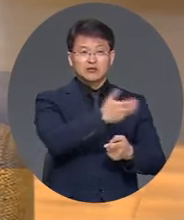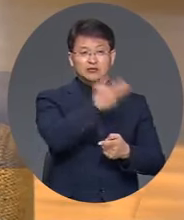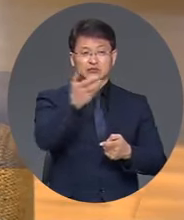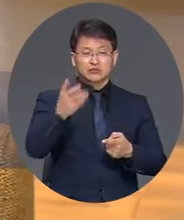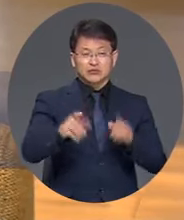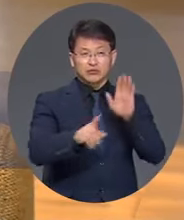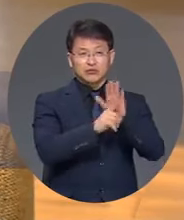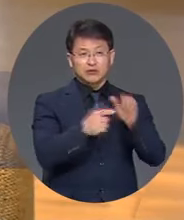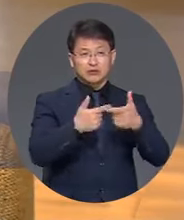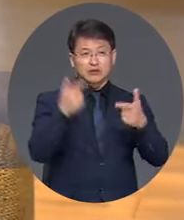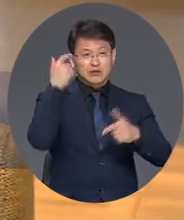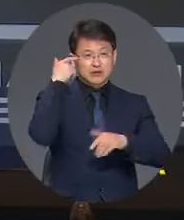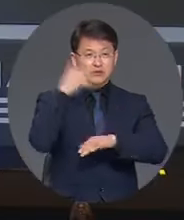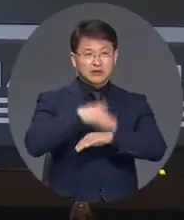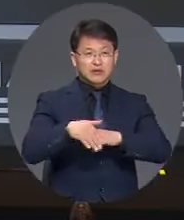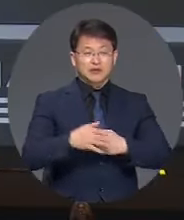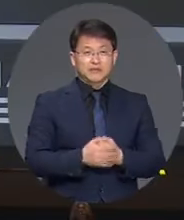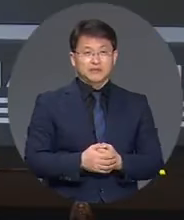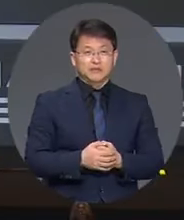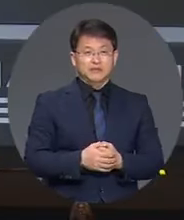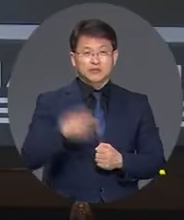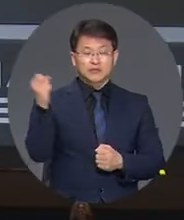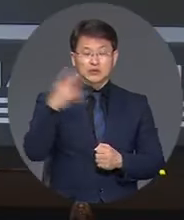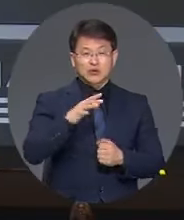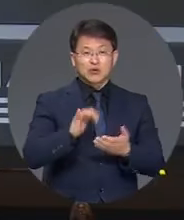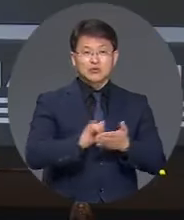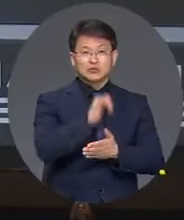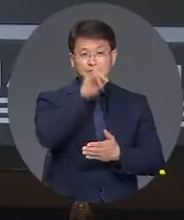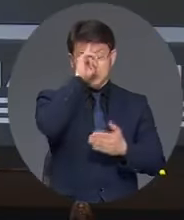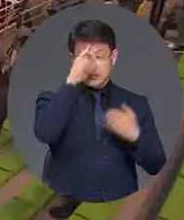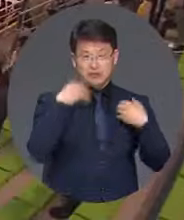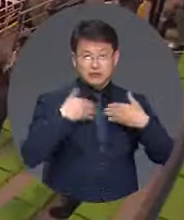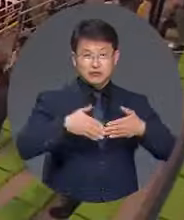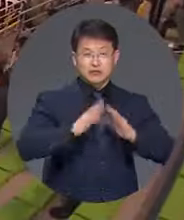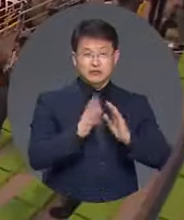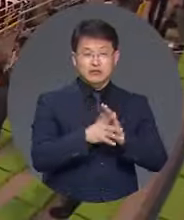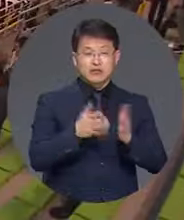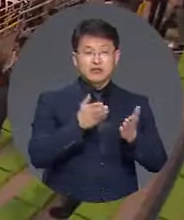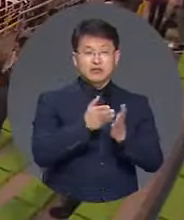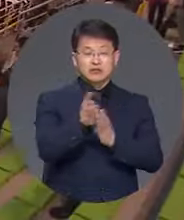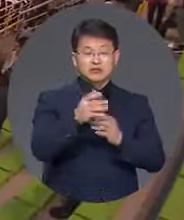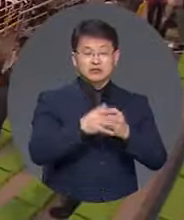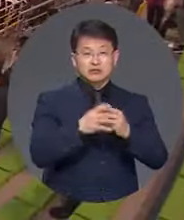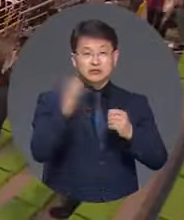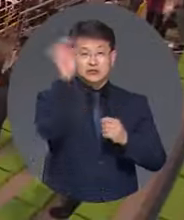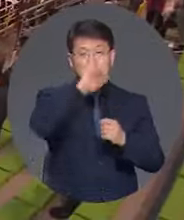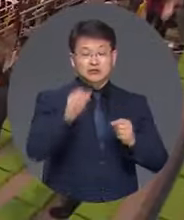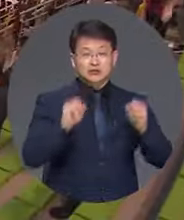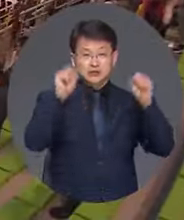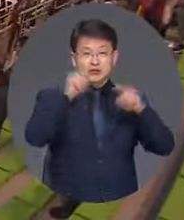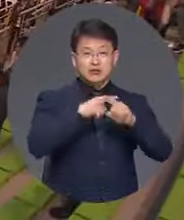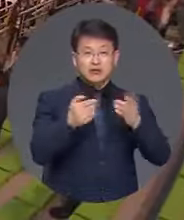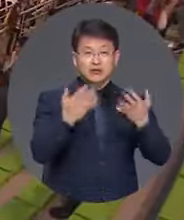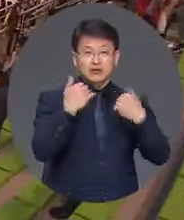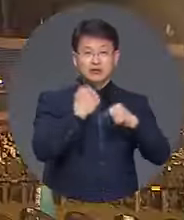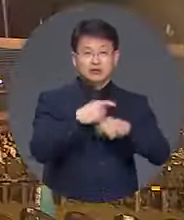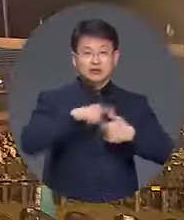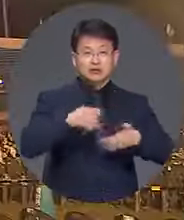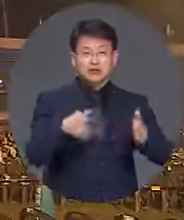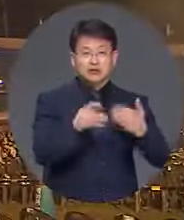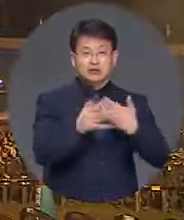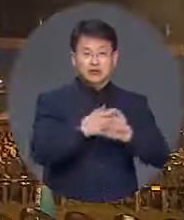순회 공연을 확대할 계획입니다. 또 우주항공청 개청이나 전국체전 개막식 같은 경남도의